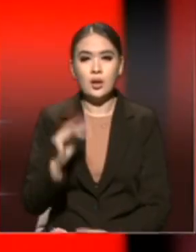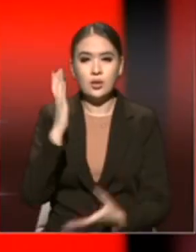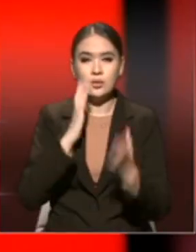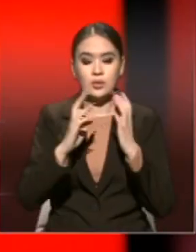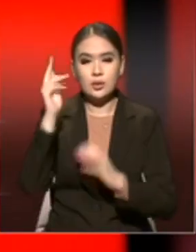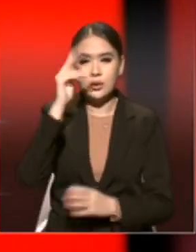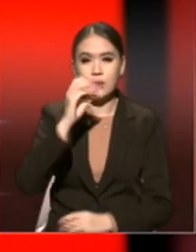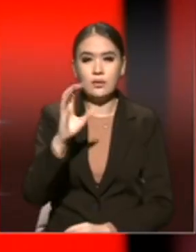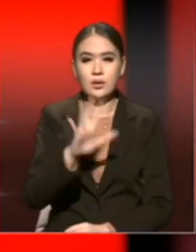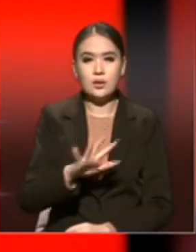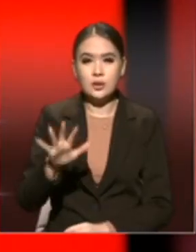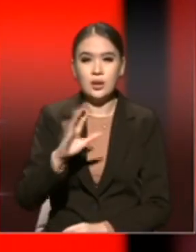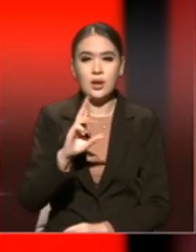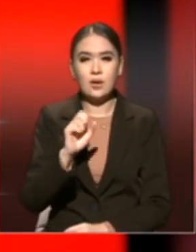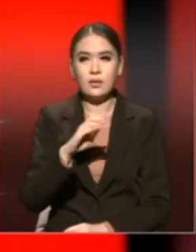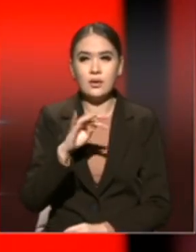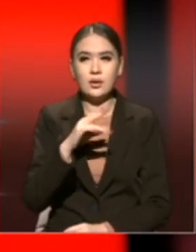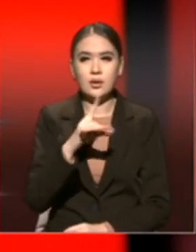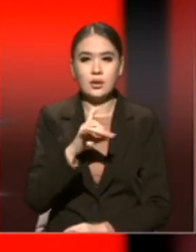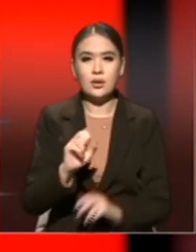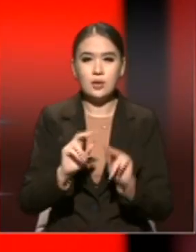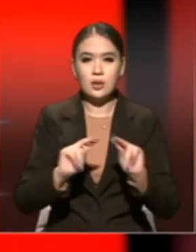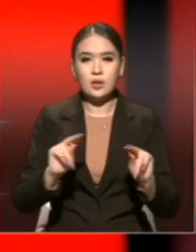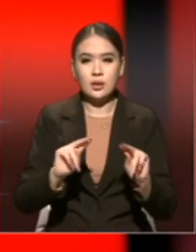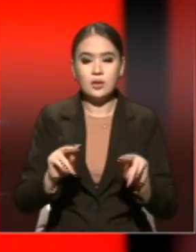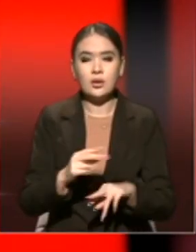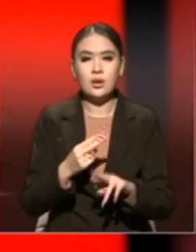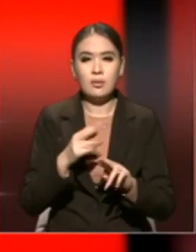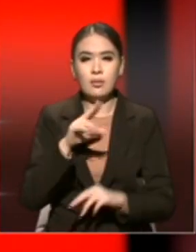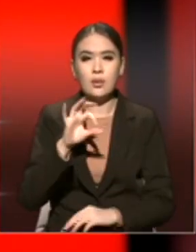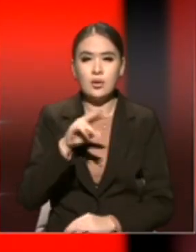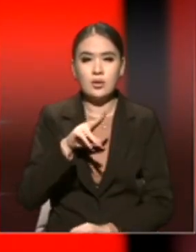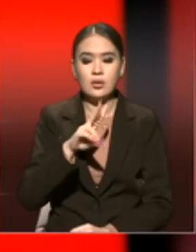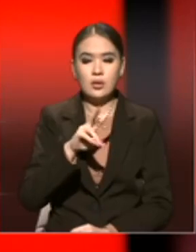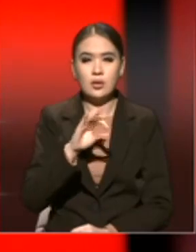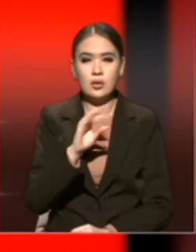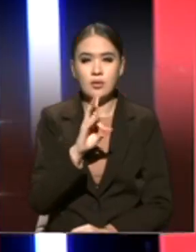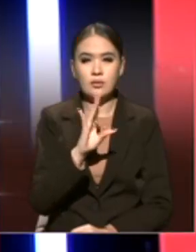Еуразия ұлттық университеті әскери кафедрасының аға оқытушысы полковник Атығай Балғабеков.